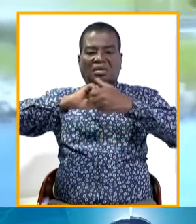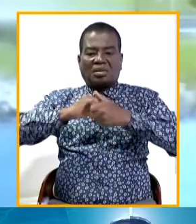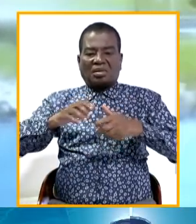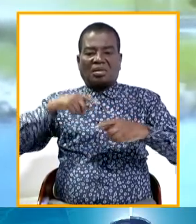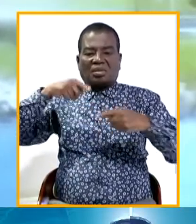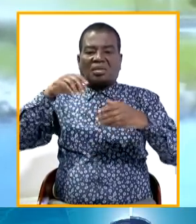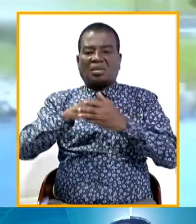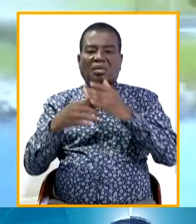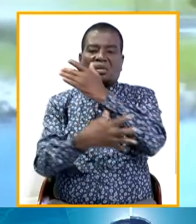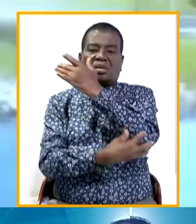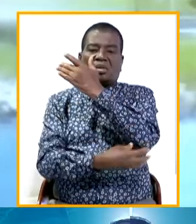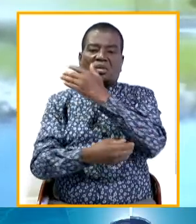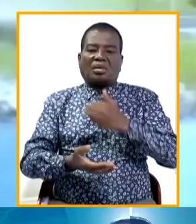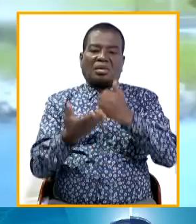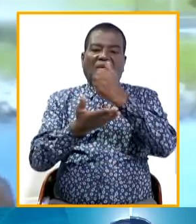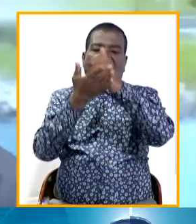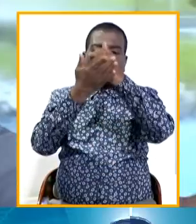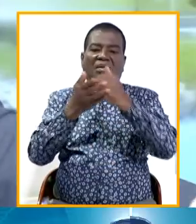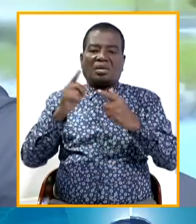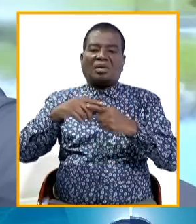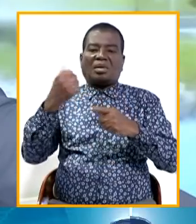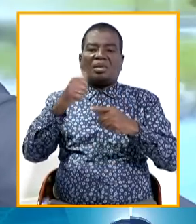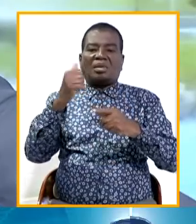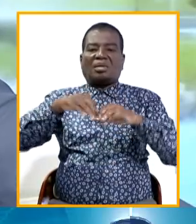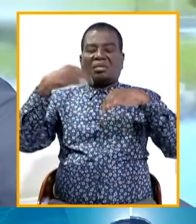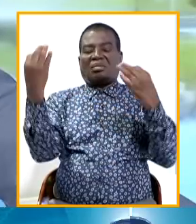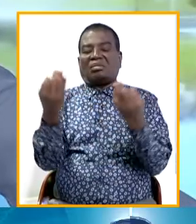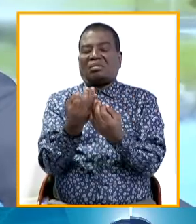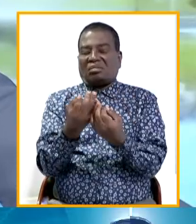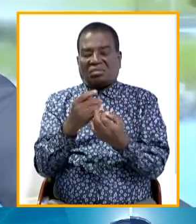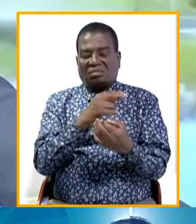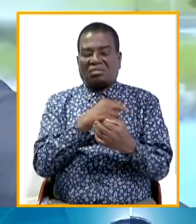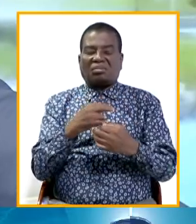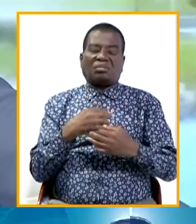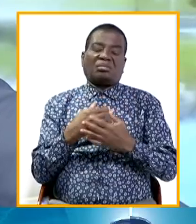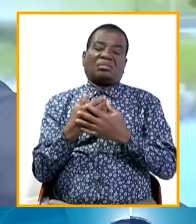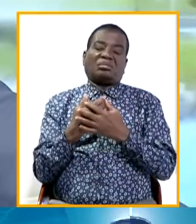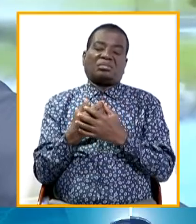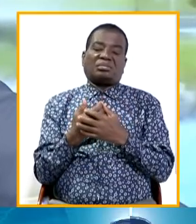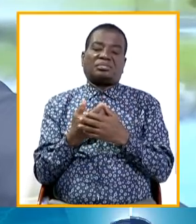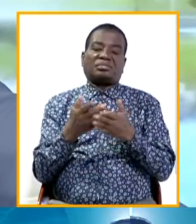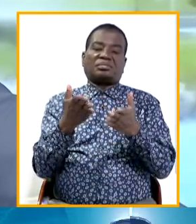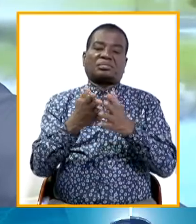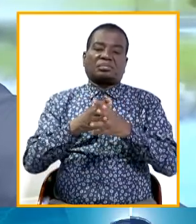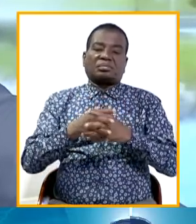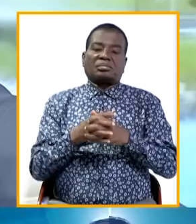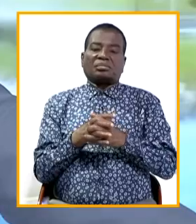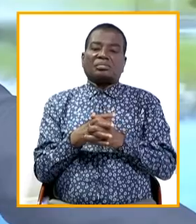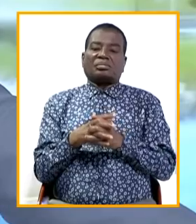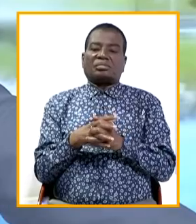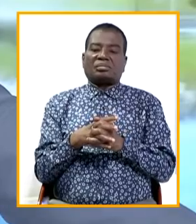apporté récemment son soutien à une dizaine de familles endeuillées par ces pluies. Michel Mambo,